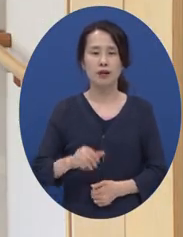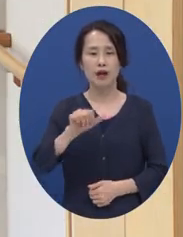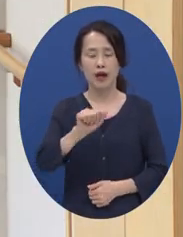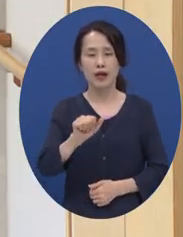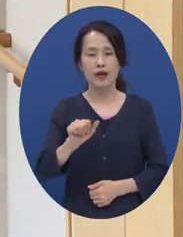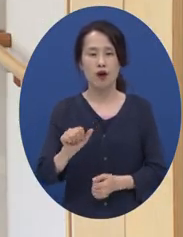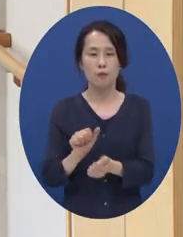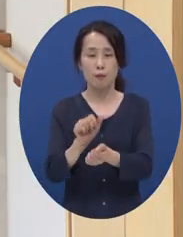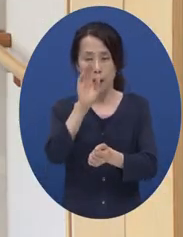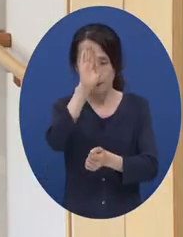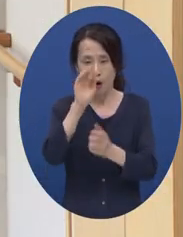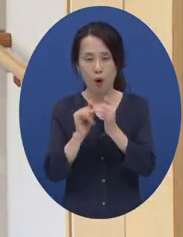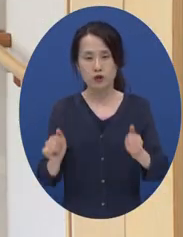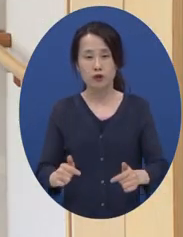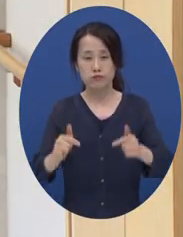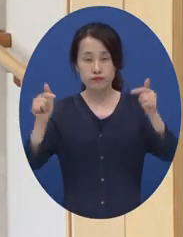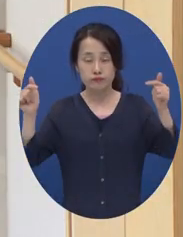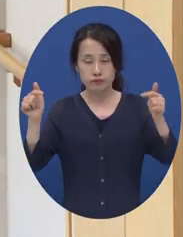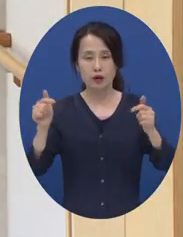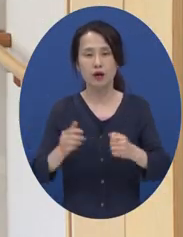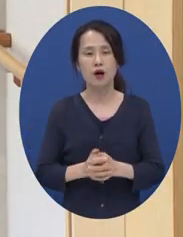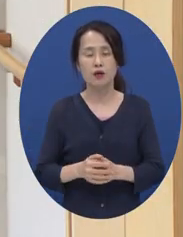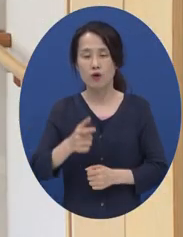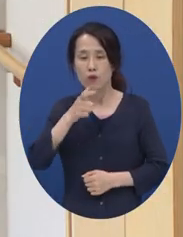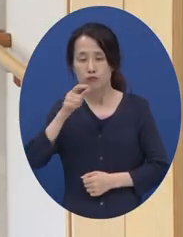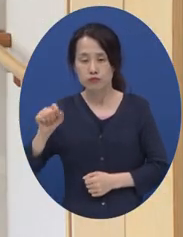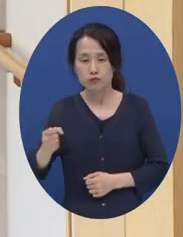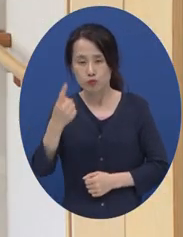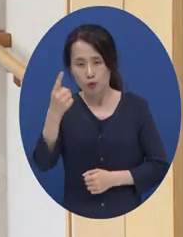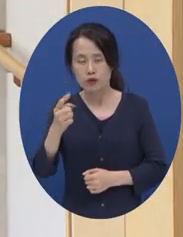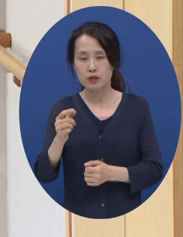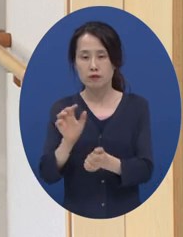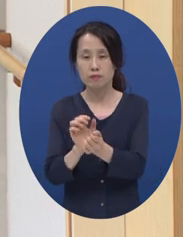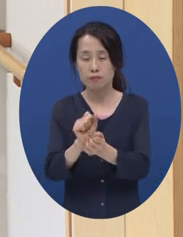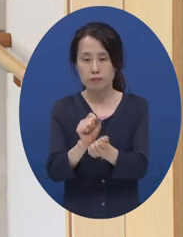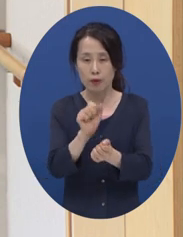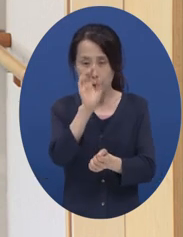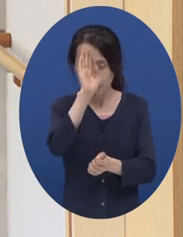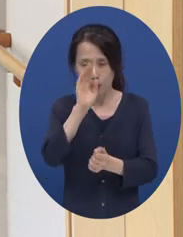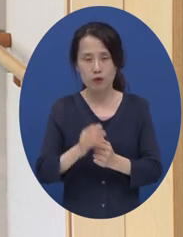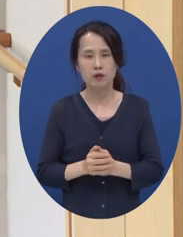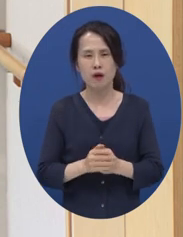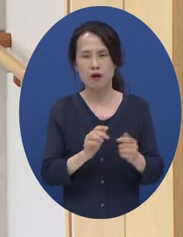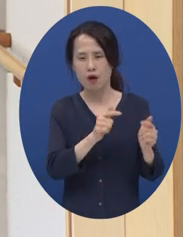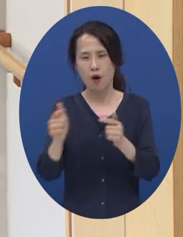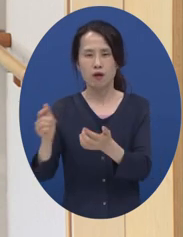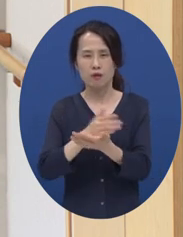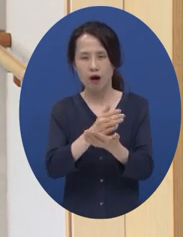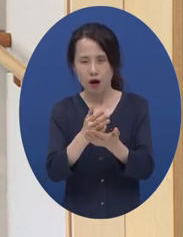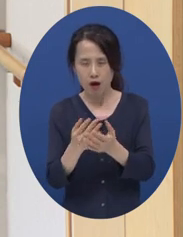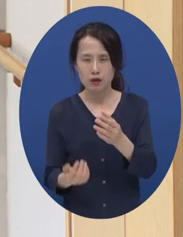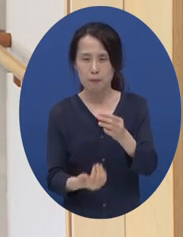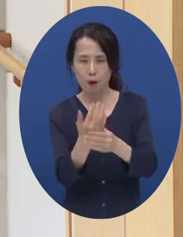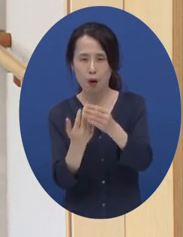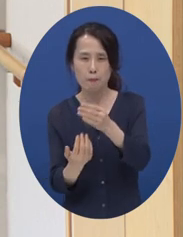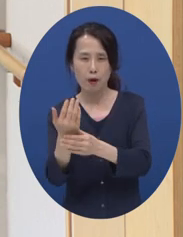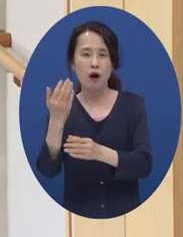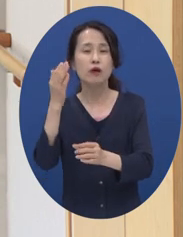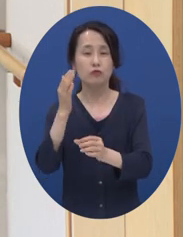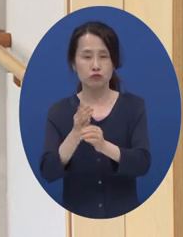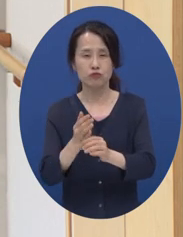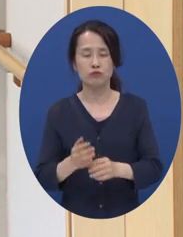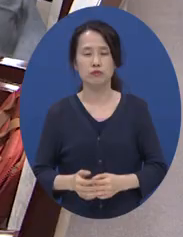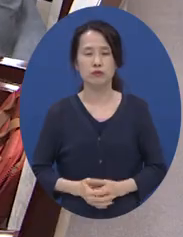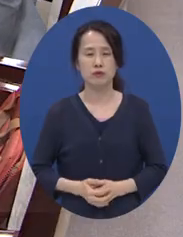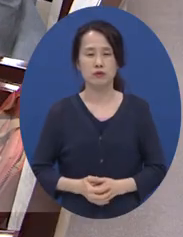올해 들어 이 형 간염 환자가 지속적으로 발생하는 되다 수인성 스 풍백의 강 역병이 지역과 시기를 9분하지 않고 다양한 형태로 발생하고